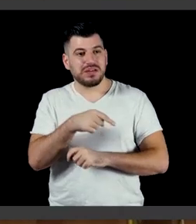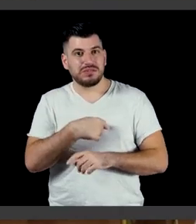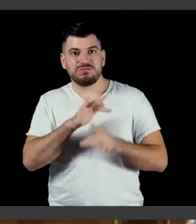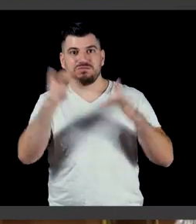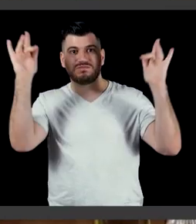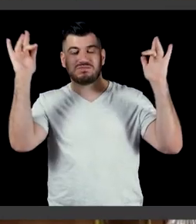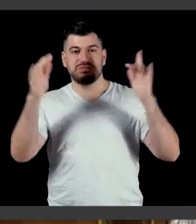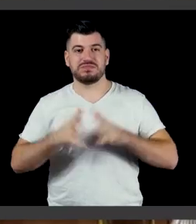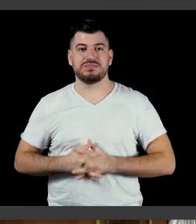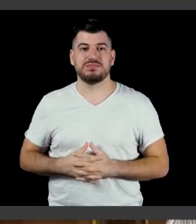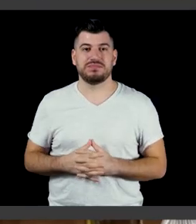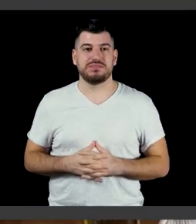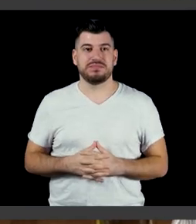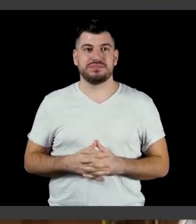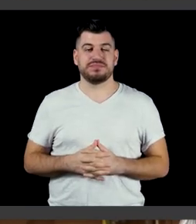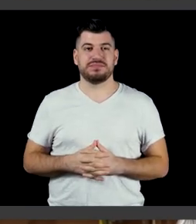λίγο.